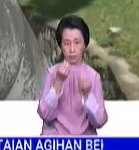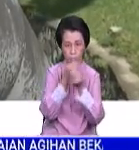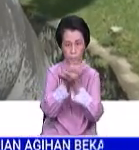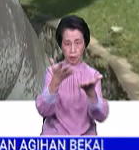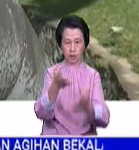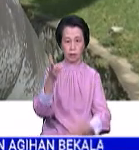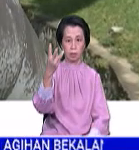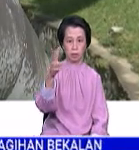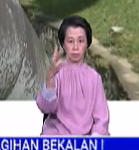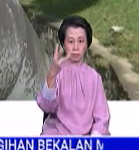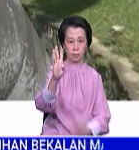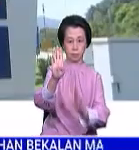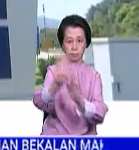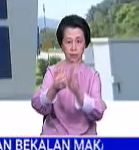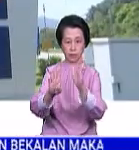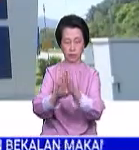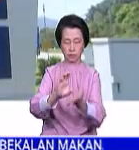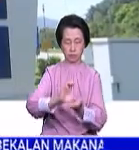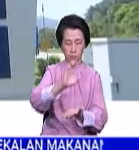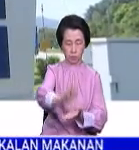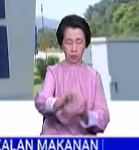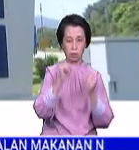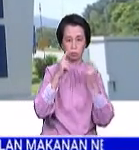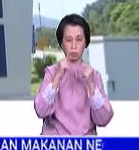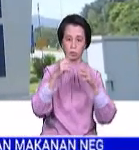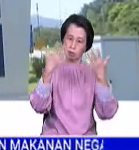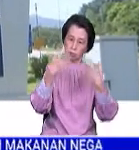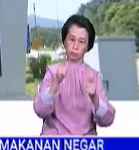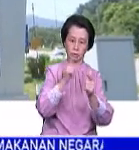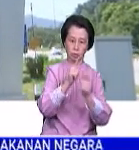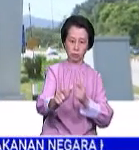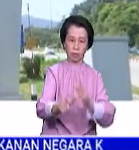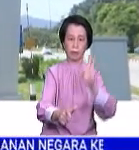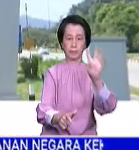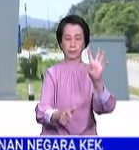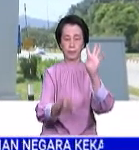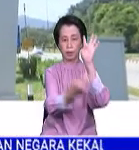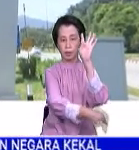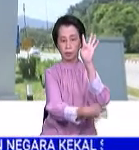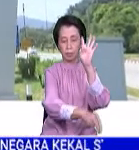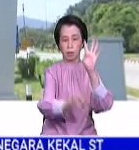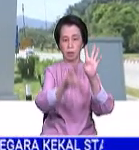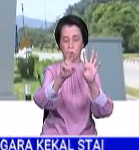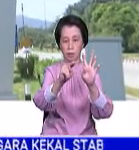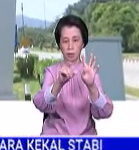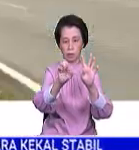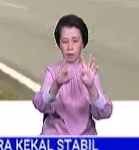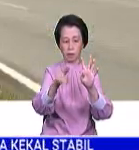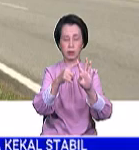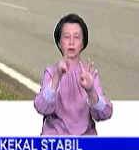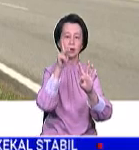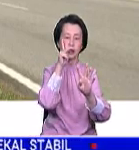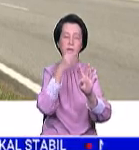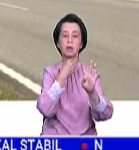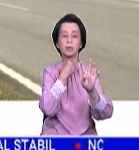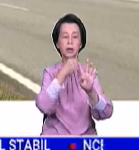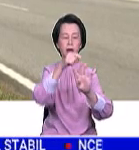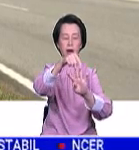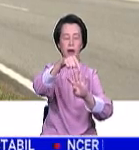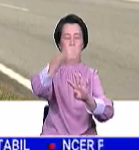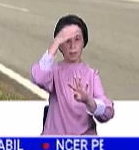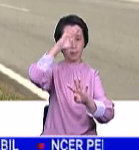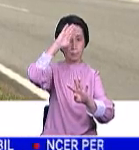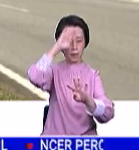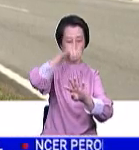sebanyak RM16 bilion pelaburan swasta telah diluluskan di empat negeri NCER iaitu Kedah, Perak, Perlis dan Pulau